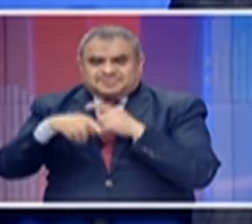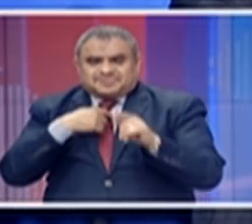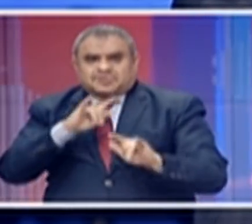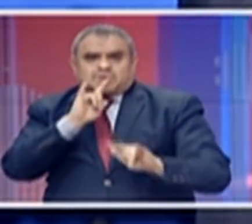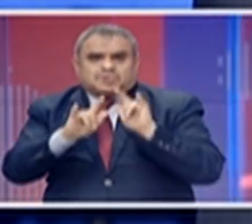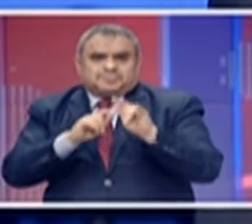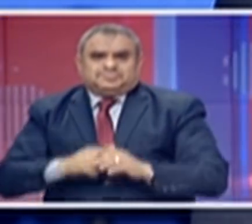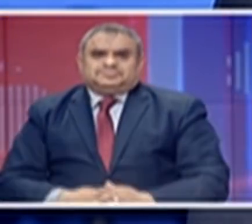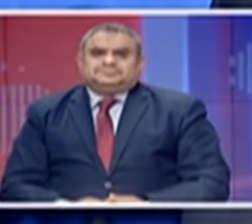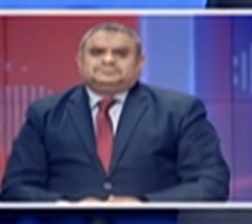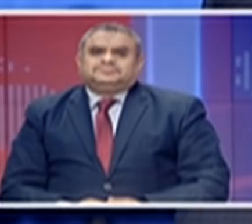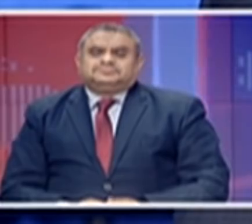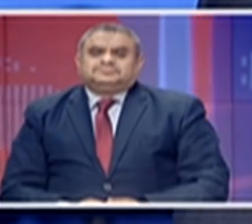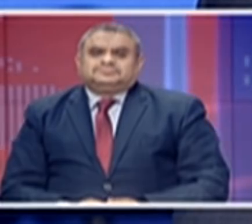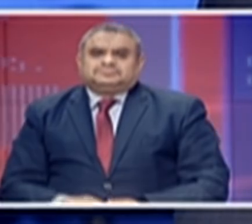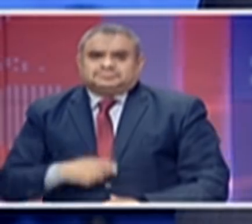قوي.